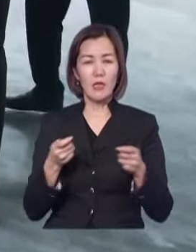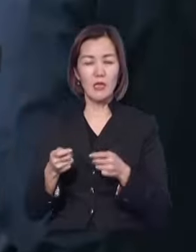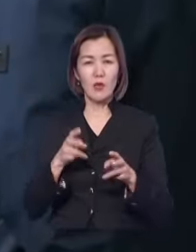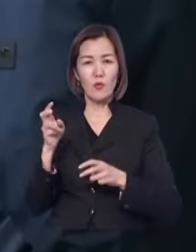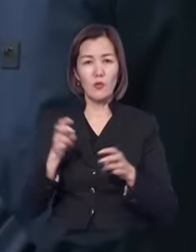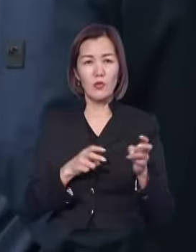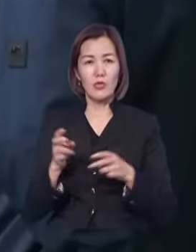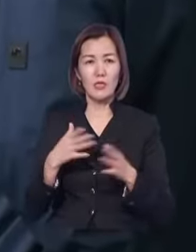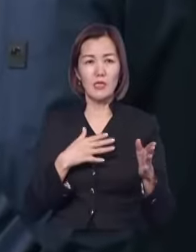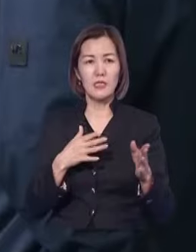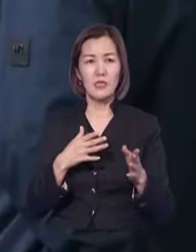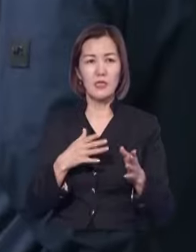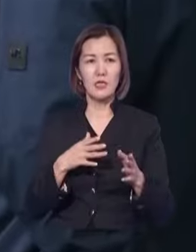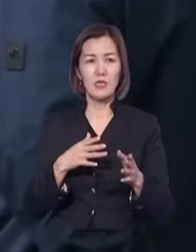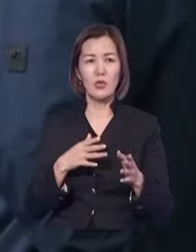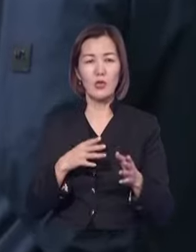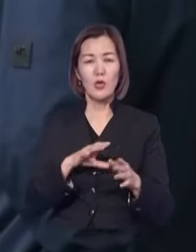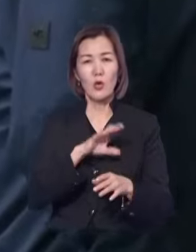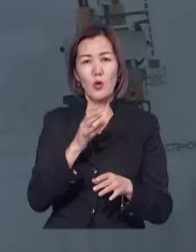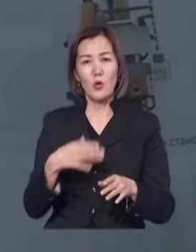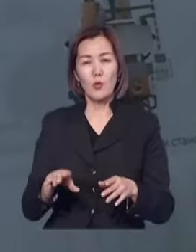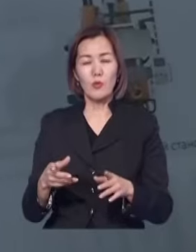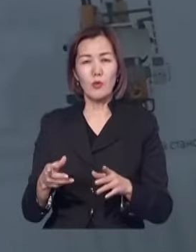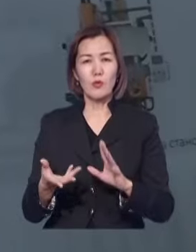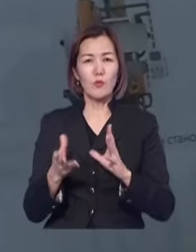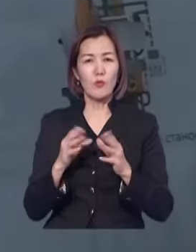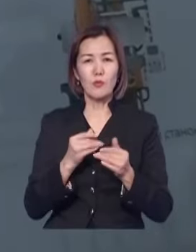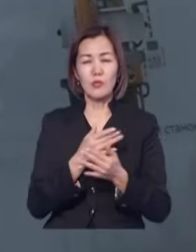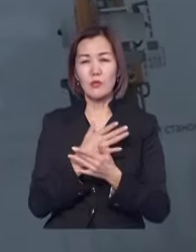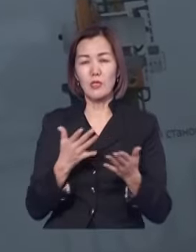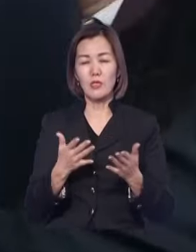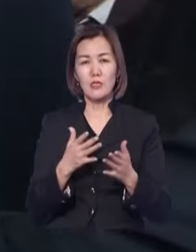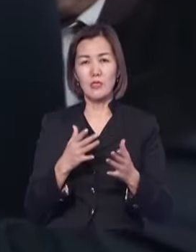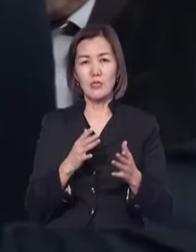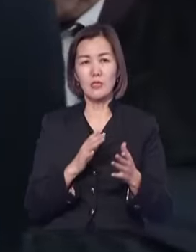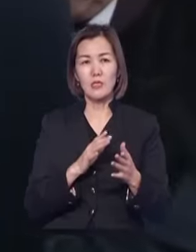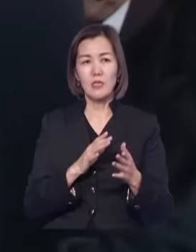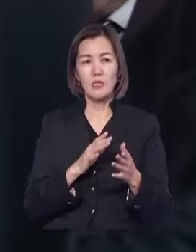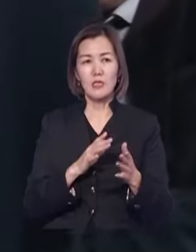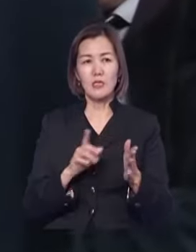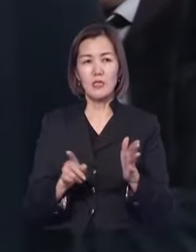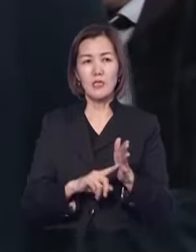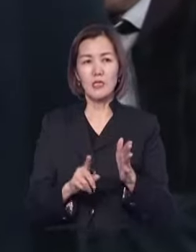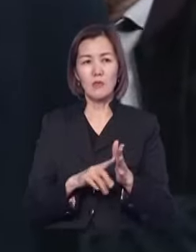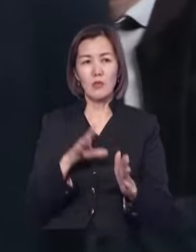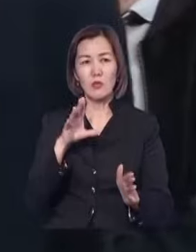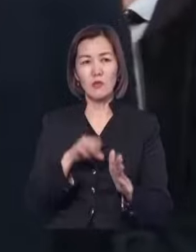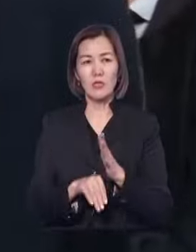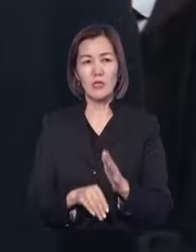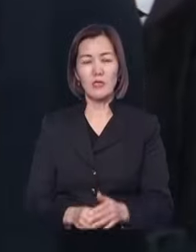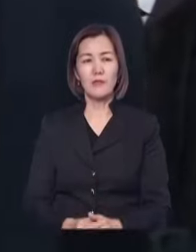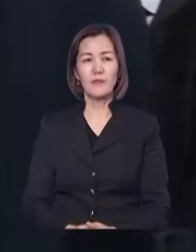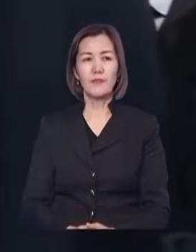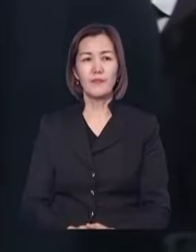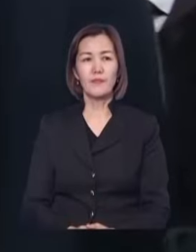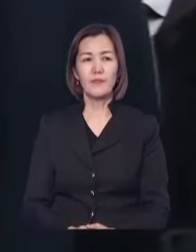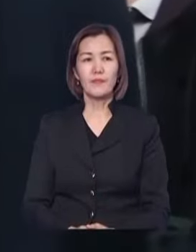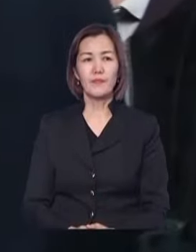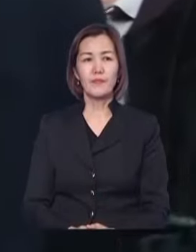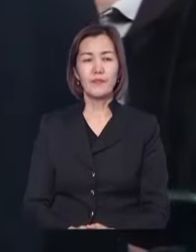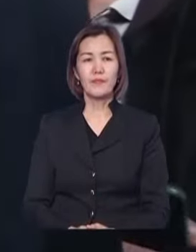өнеркәсіптік бекіткіш және құбыр арматурасын өндіру және тасымалдау жатады. В октябре начали, уже запустили. В сентябре начали, сейчас на данный